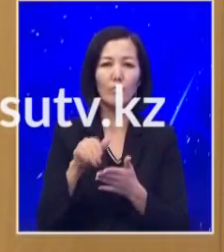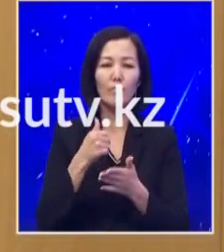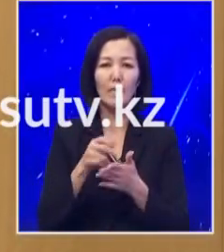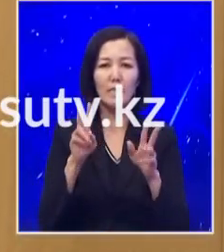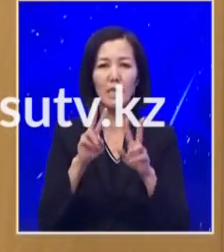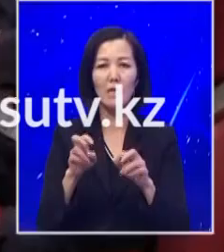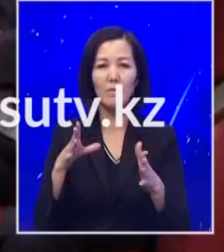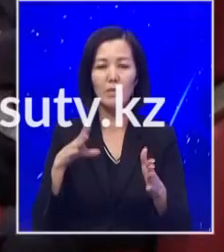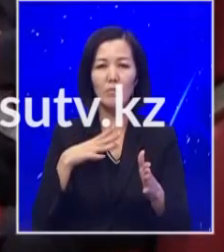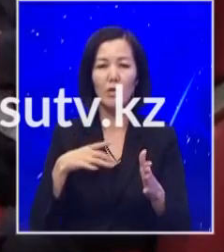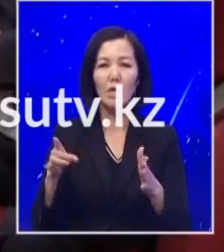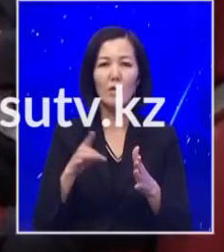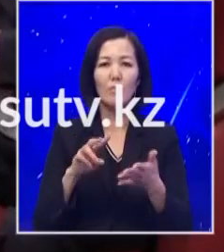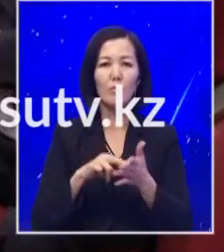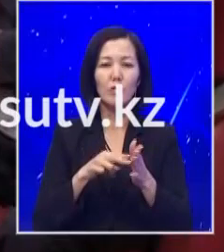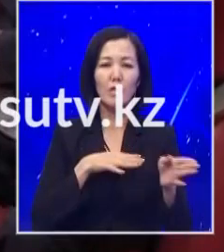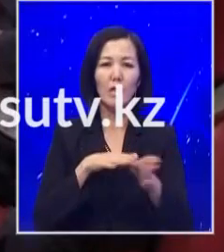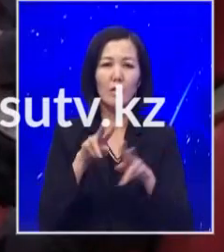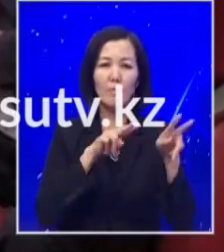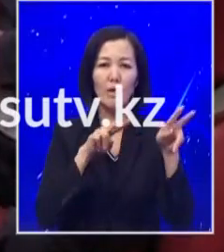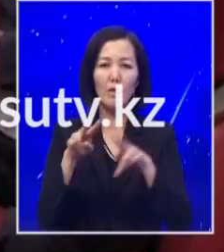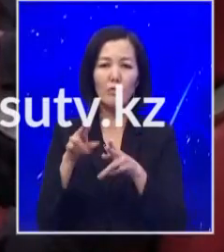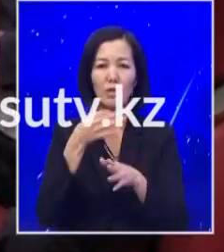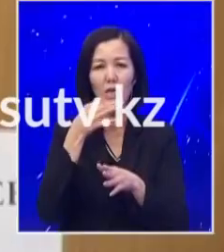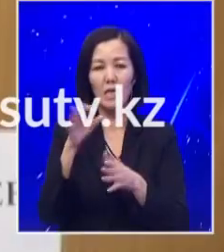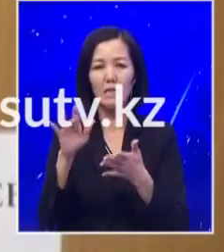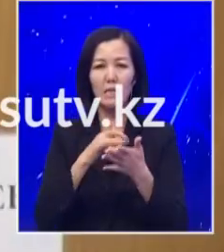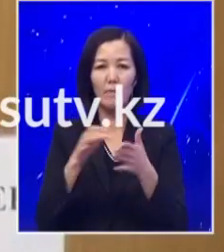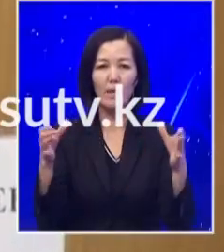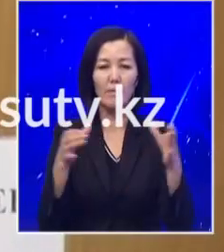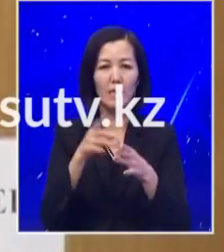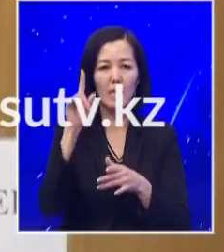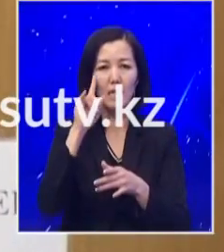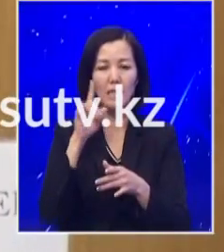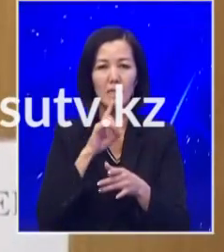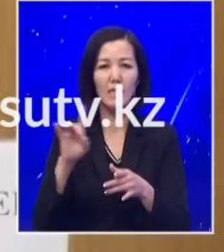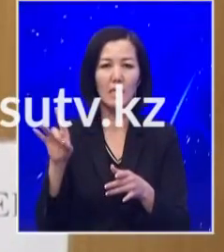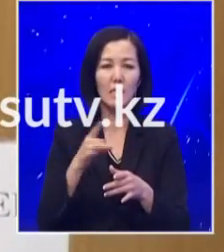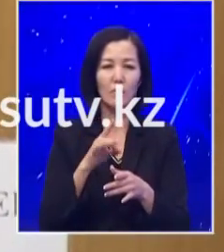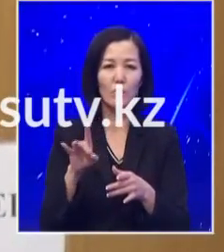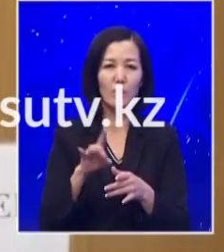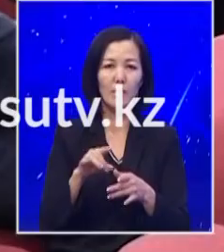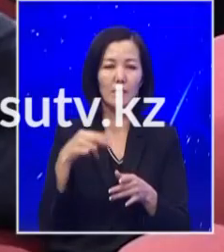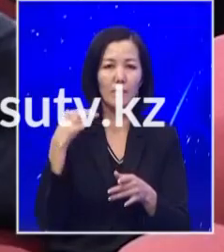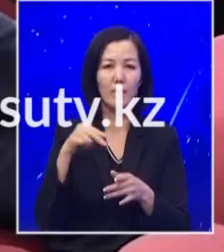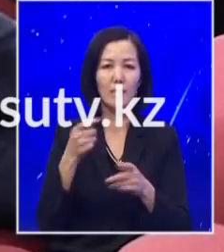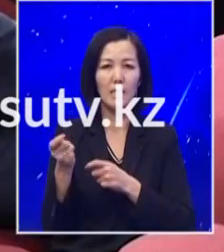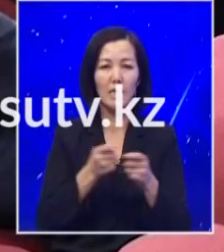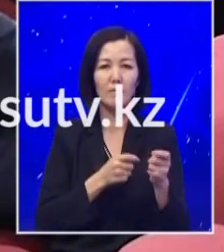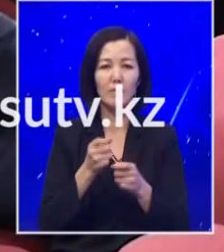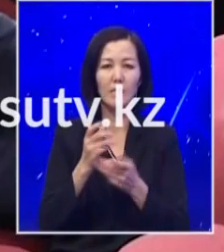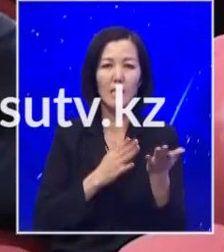болған. Республикалық бюджеттің атқарылуын бақылау жөнінде есеп комитетінде, Қазақстан Республикасы президенті әкімшілігінде бірқатар лауазымдарда